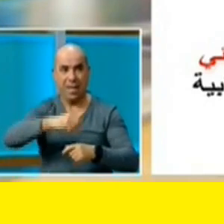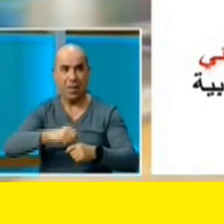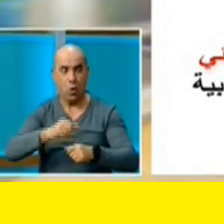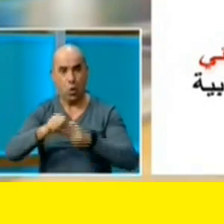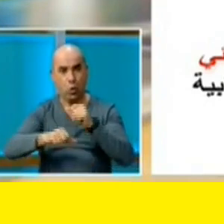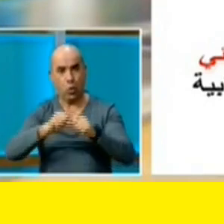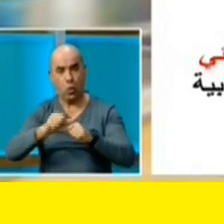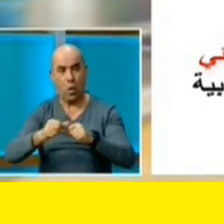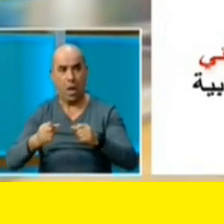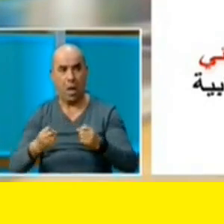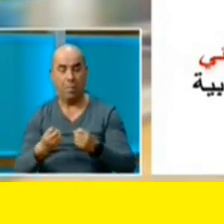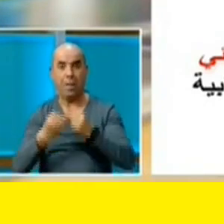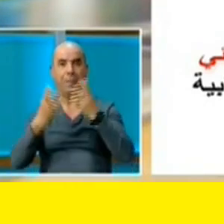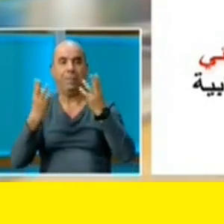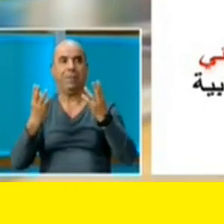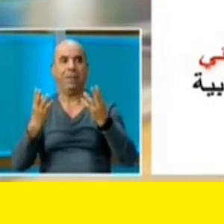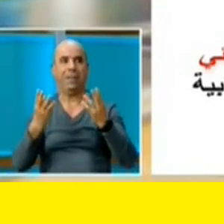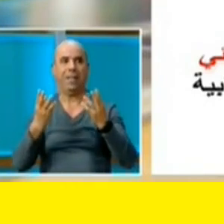أبدعنا